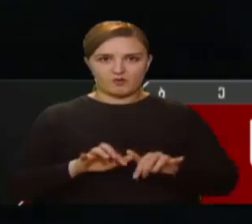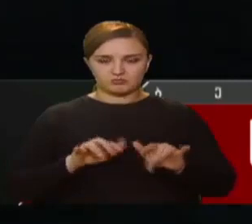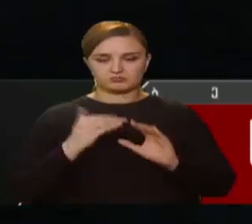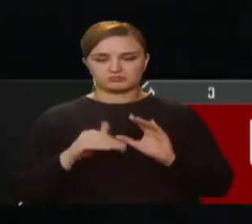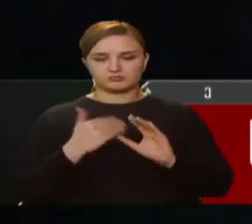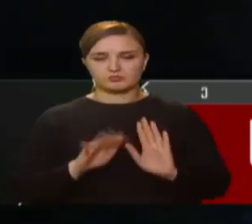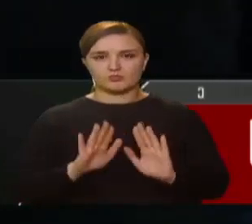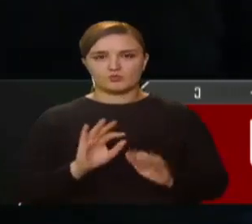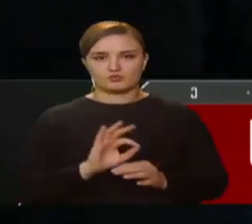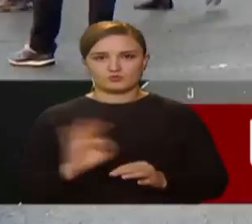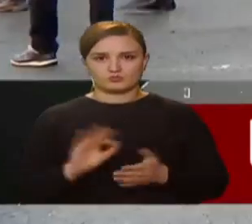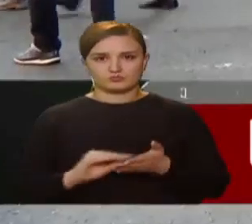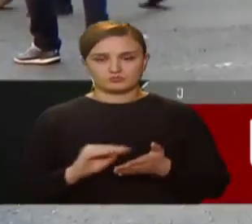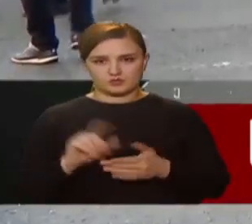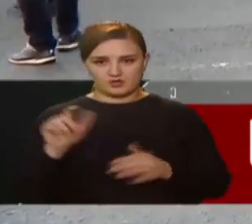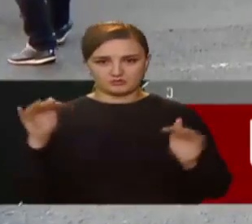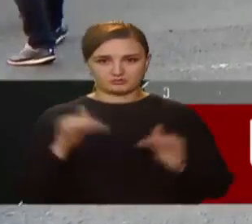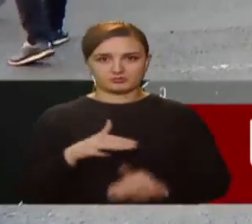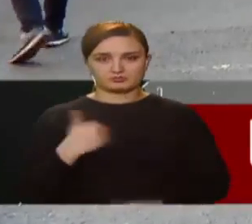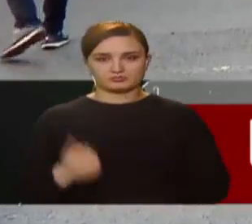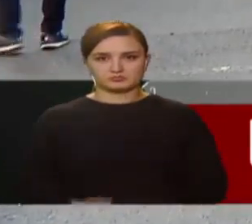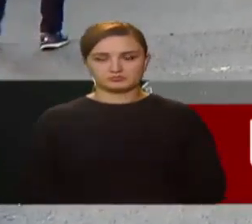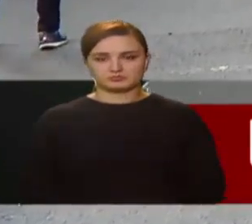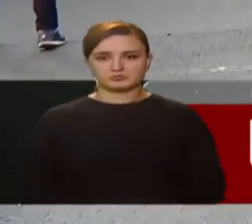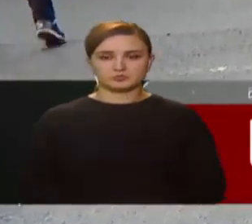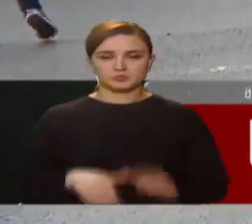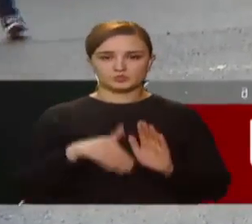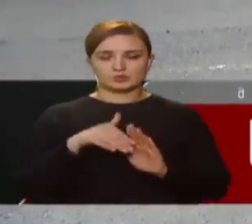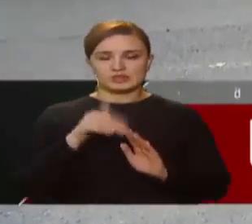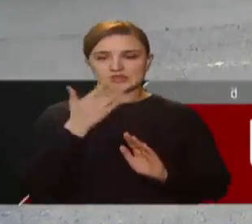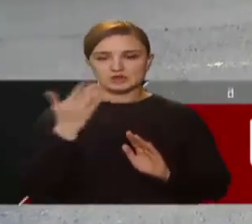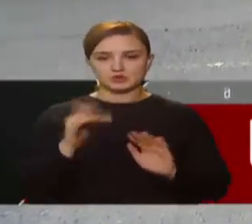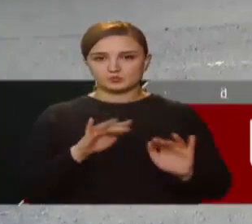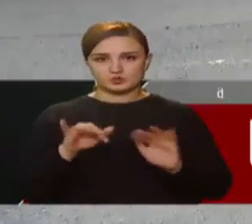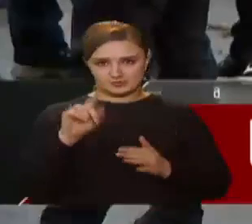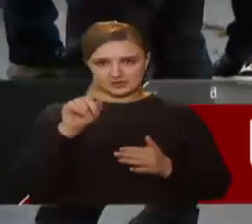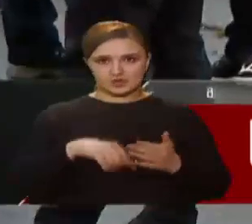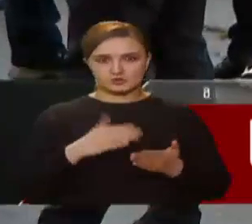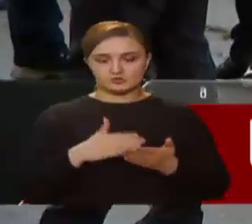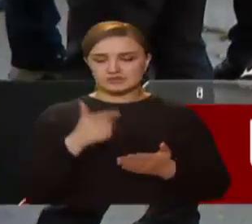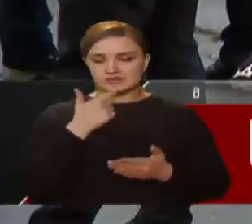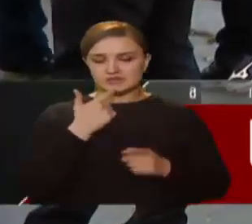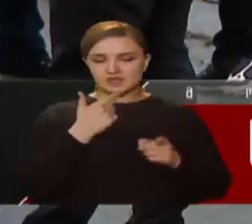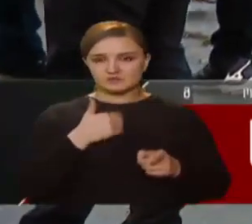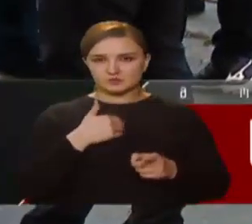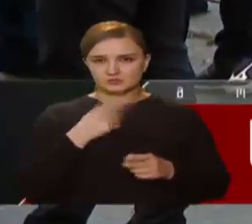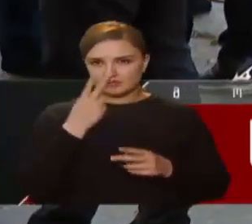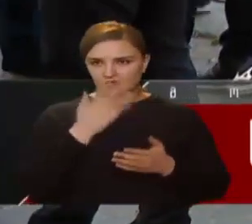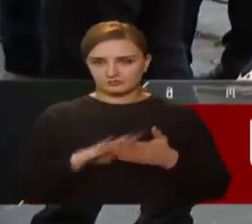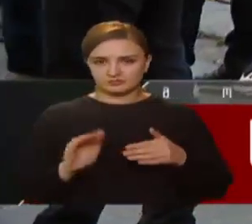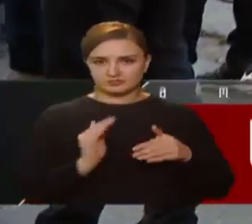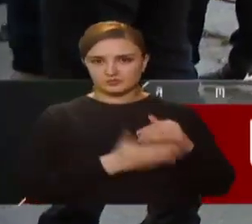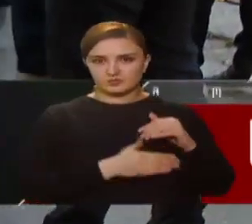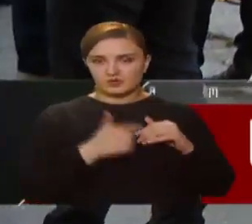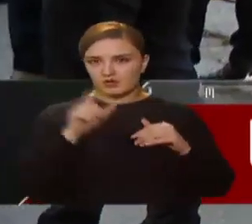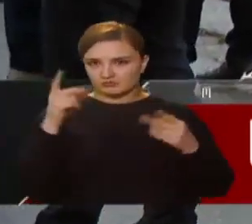კომპიუტერთან ბევრად უკეთესი იქნება ნაციონალური მოძრაობა დარწმუნებულია, რომ ხელისუფლება ცდილობს მიხეილ სააკაშვილი დამალოს, რათა საზოგადოება მის